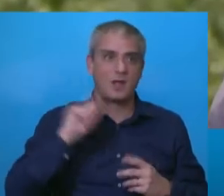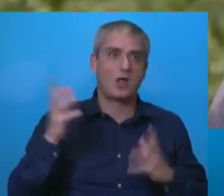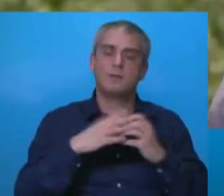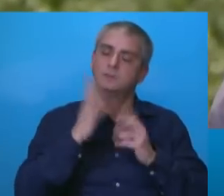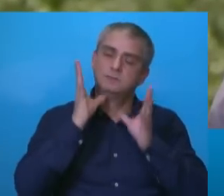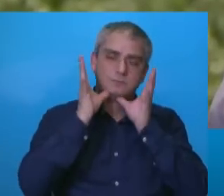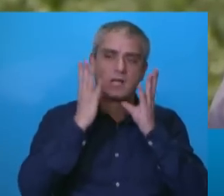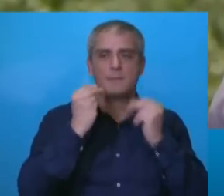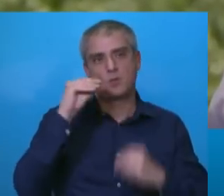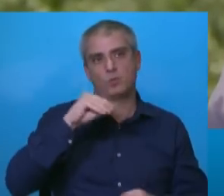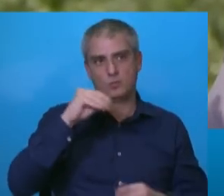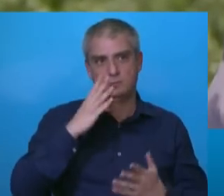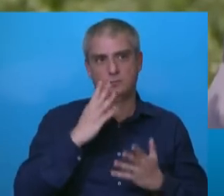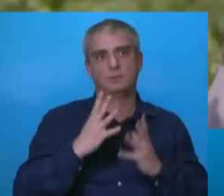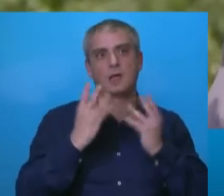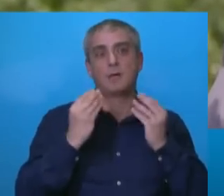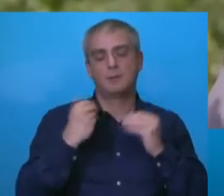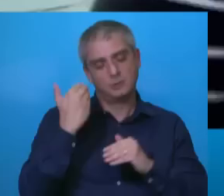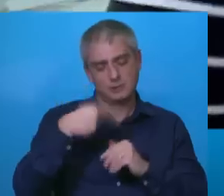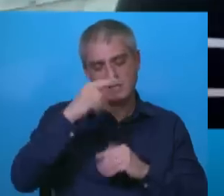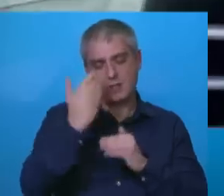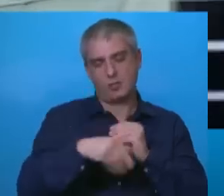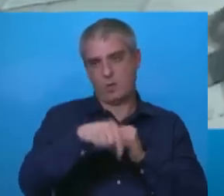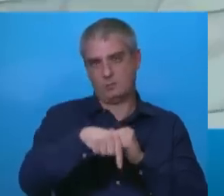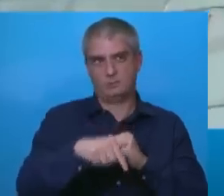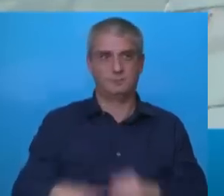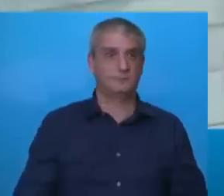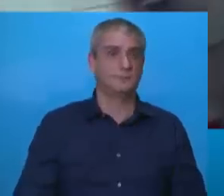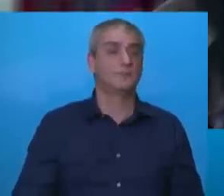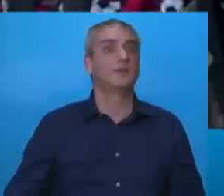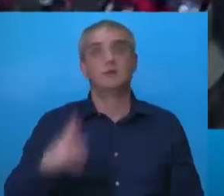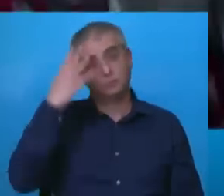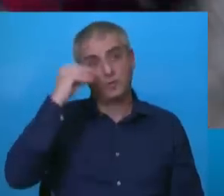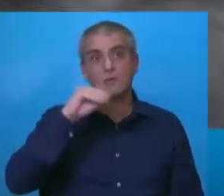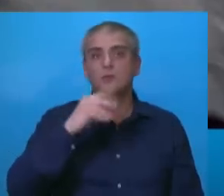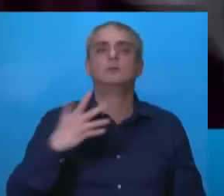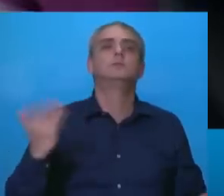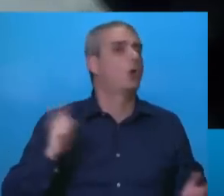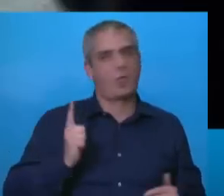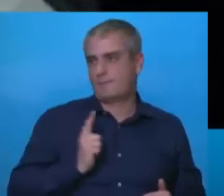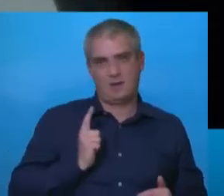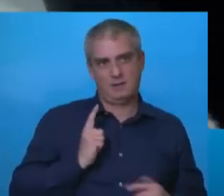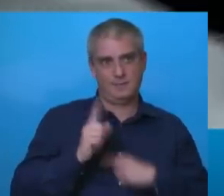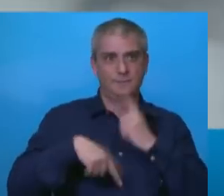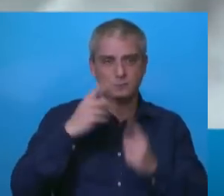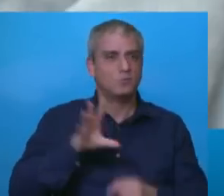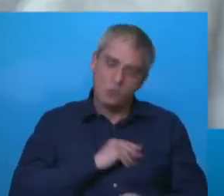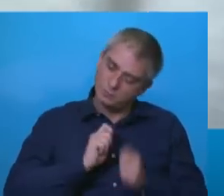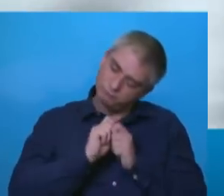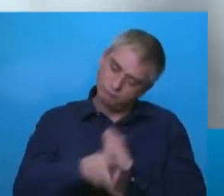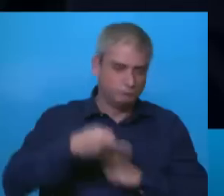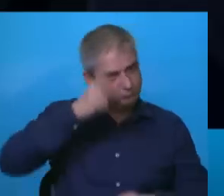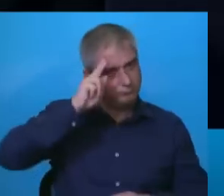שפע של תות, שפע גדול מאוד, בסוף ינואר. אבל יש אוהבי תותים שאינם ממתינים לגל הבא, ומוכנים לשלם